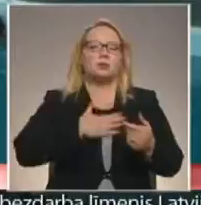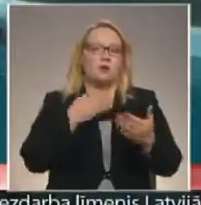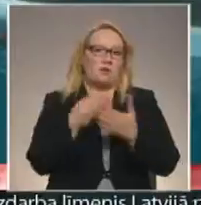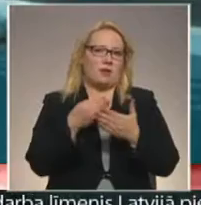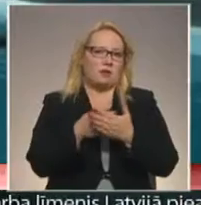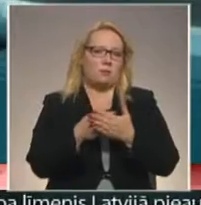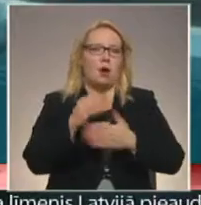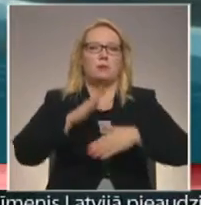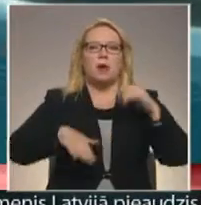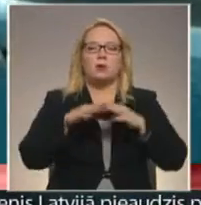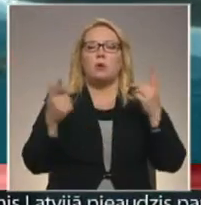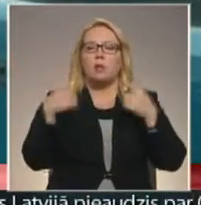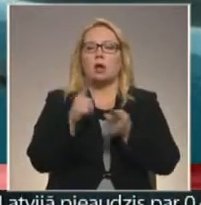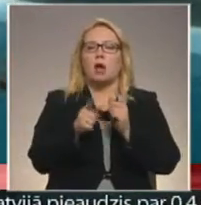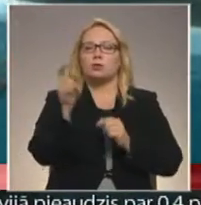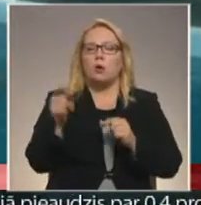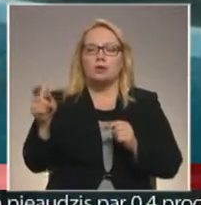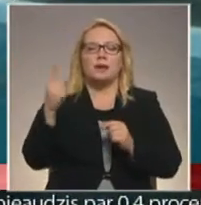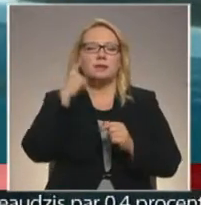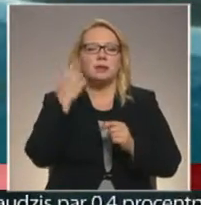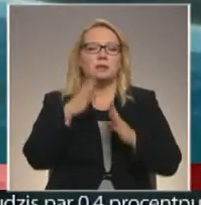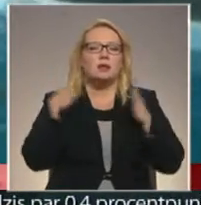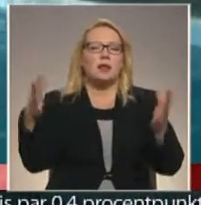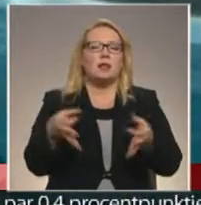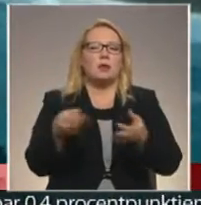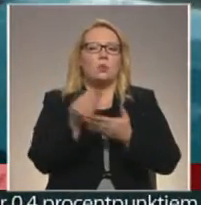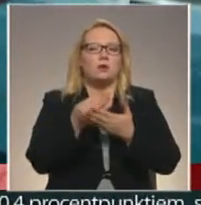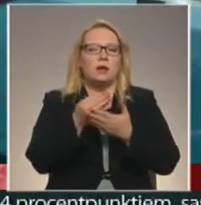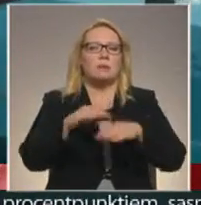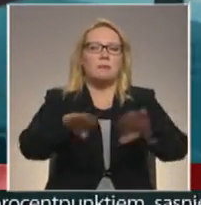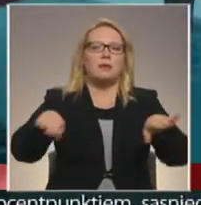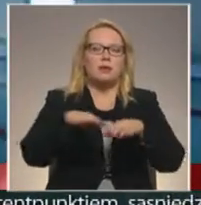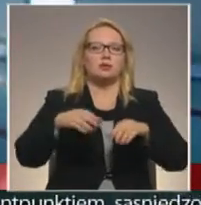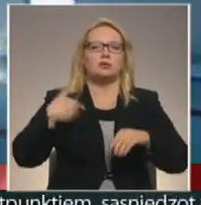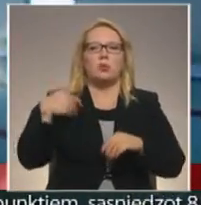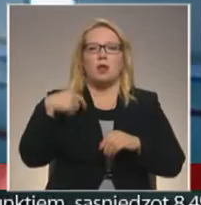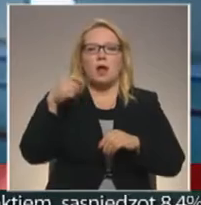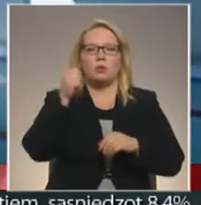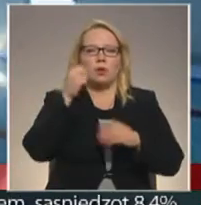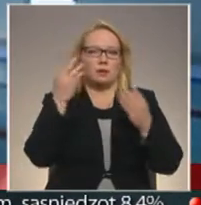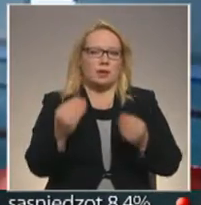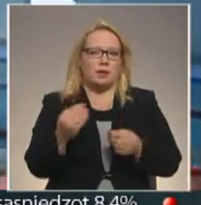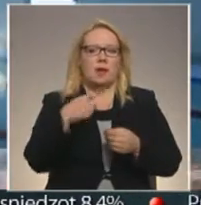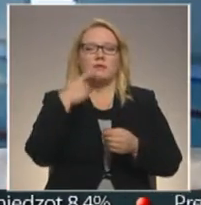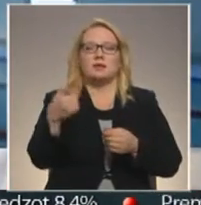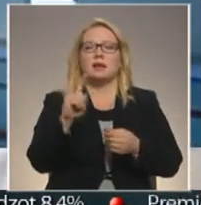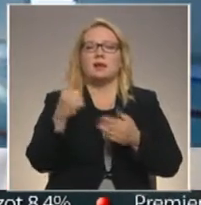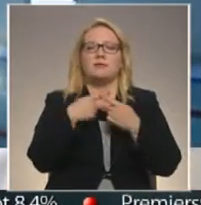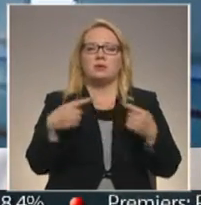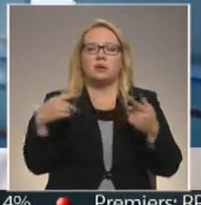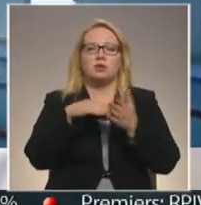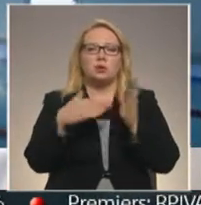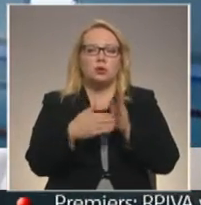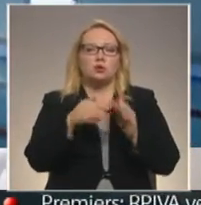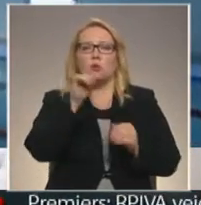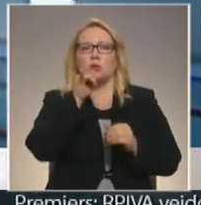vērtību. Praktikuma laikā skolotāji izzināja, cik liela nozīme ir peldēšanai skolēnu ikdienā. Ir visādas situācijas uz